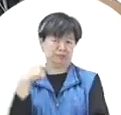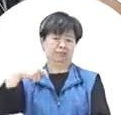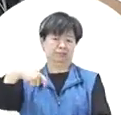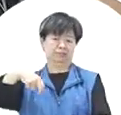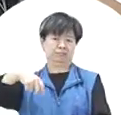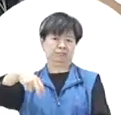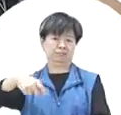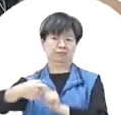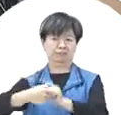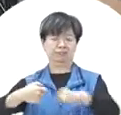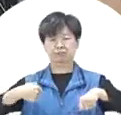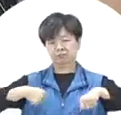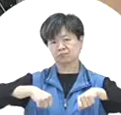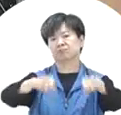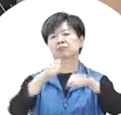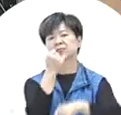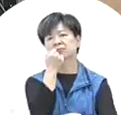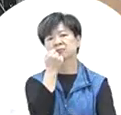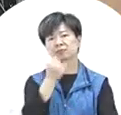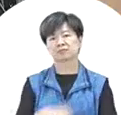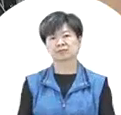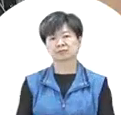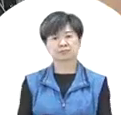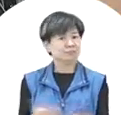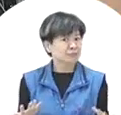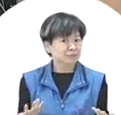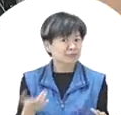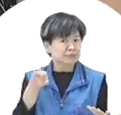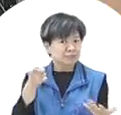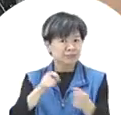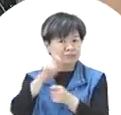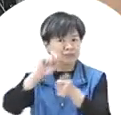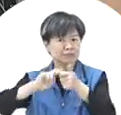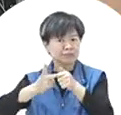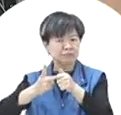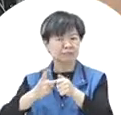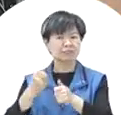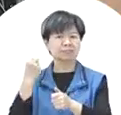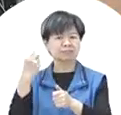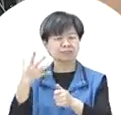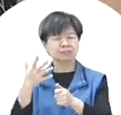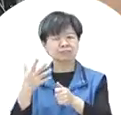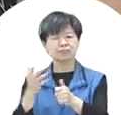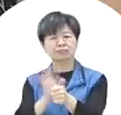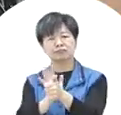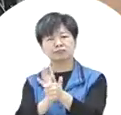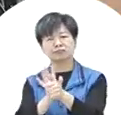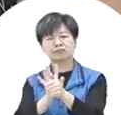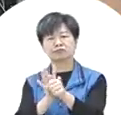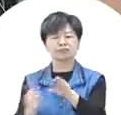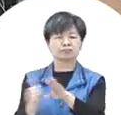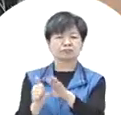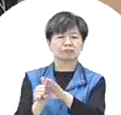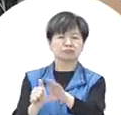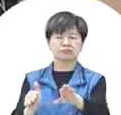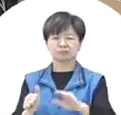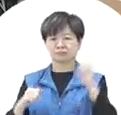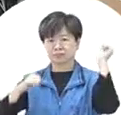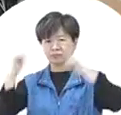到了，骑摩托车也会到。结果你看哦，他的那个新巴有四条线，从早到晚一直狗